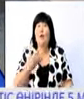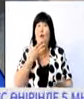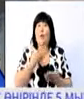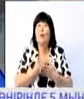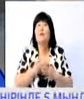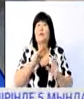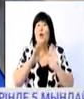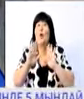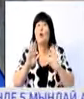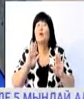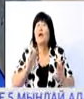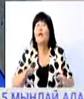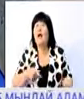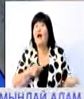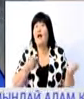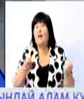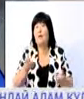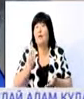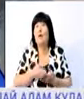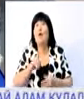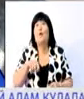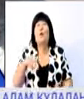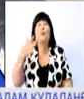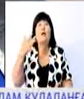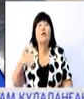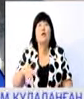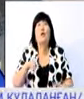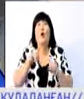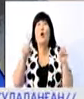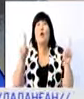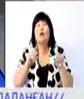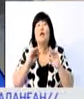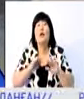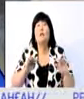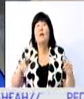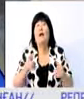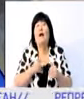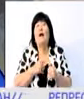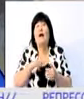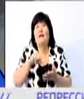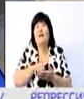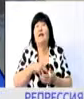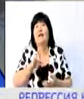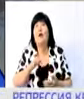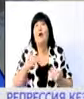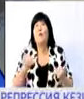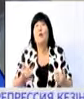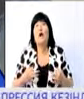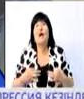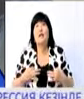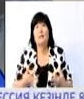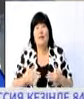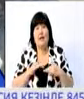өзіміздің көрмеге заттарымызды алып кеп тұрмыз. Номері 50-ші жұлдыз балабақшасының атынан келіп тұрмыз. Бүгінгі